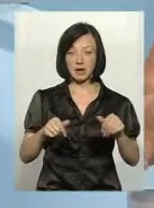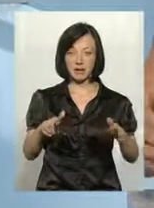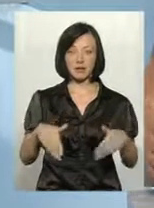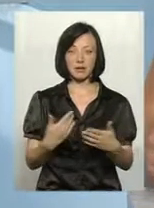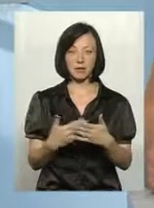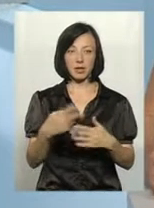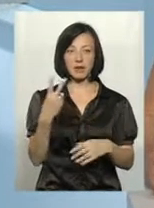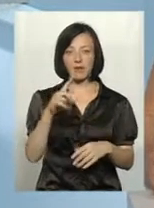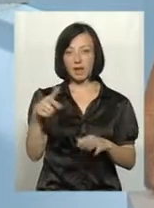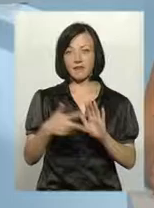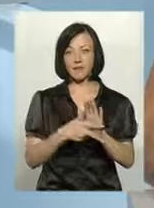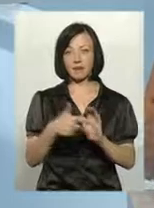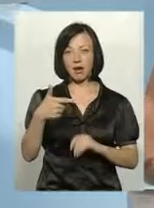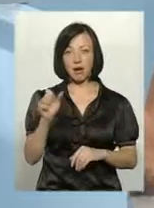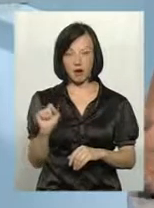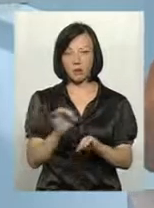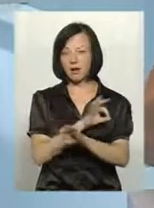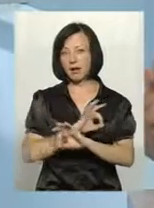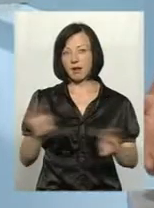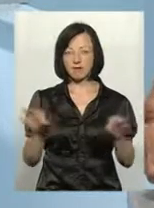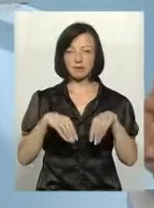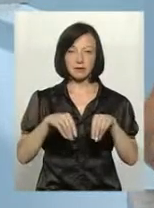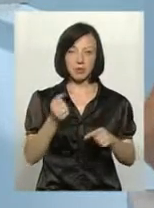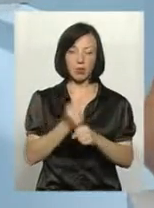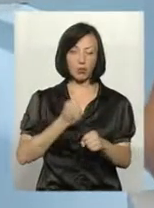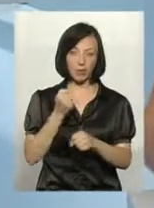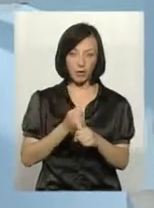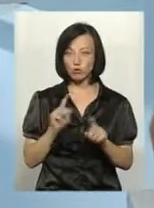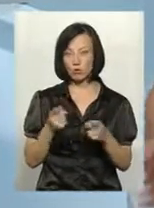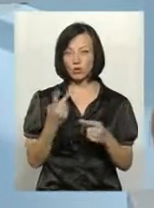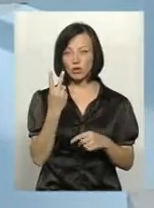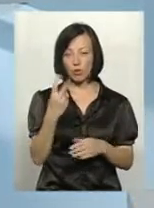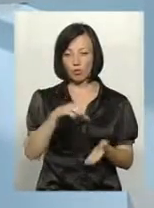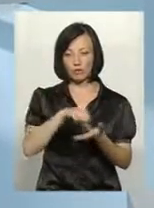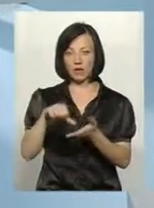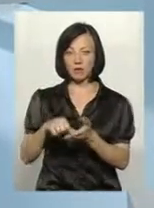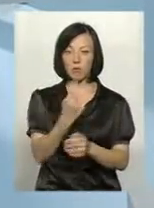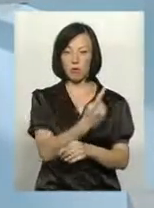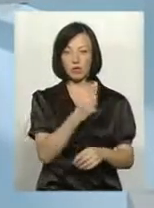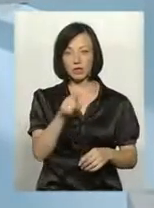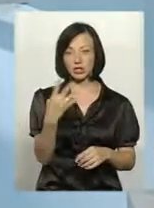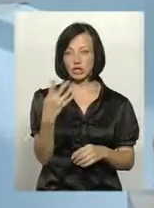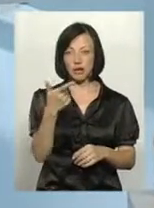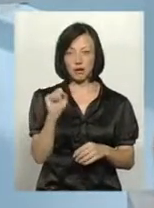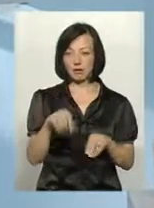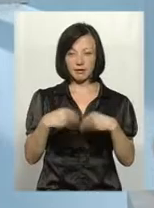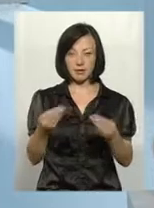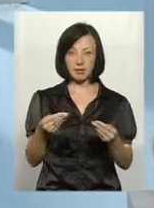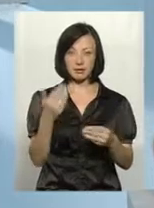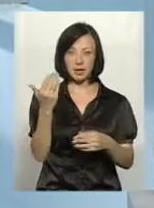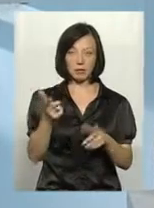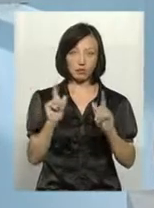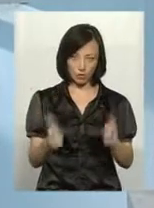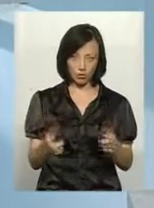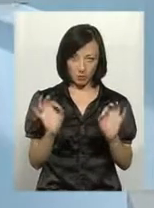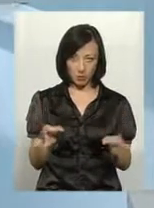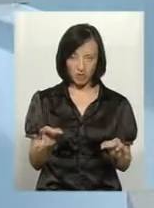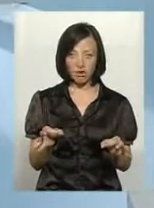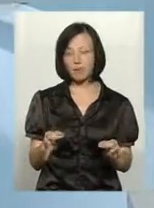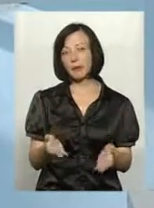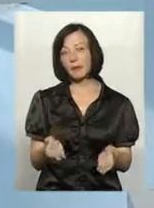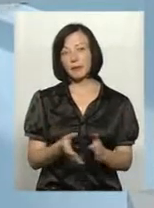скажімо, 2,8 гектара. Прекрасна земля, яка обробляється. Чому двом атошникам по 1,4 гектара її не дати за їхньою згодою, правильно?